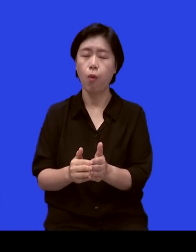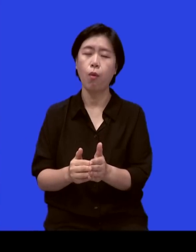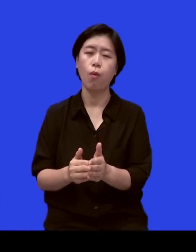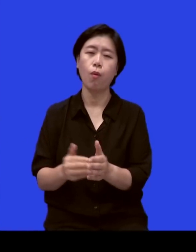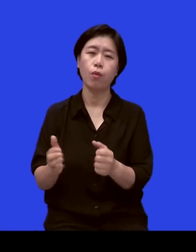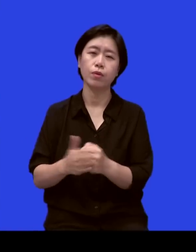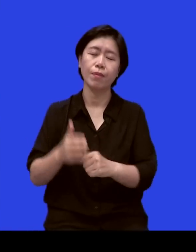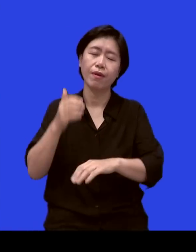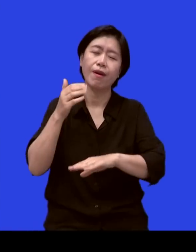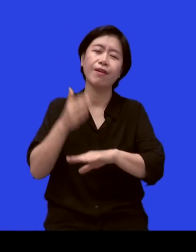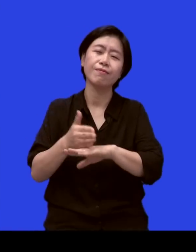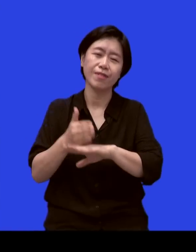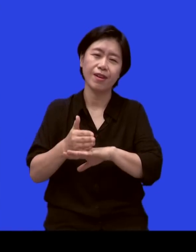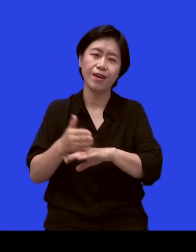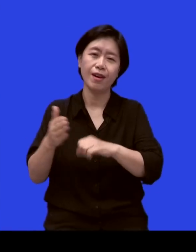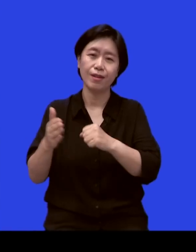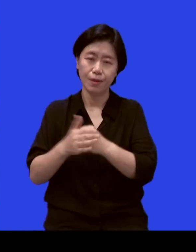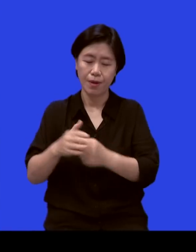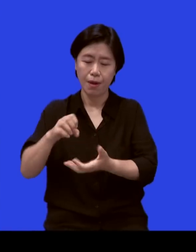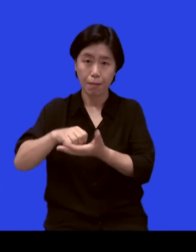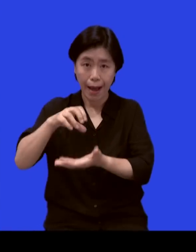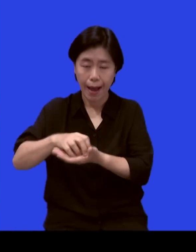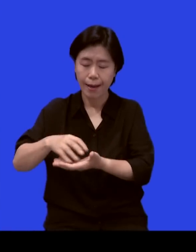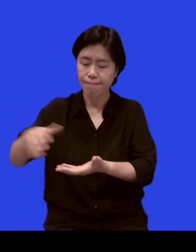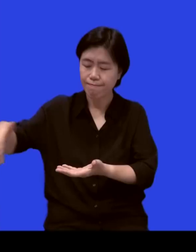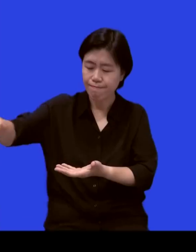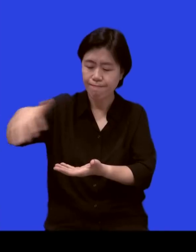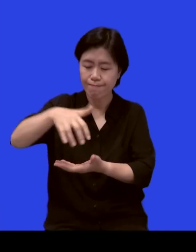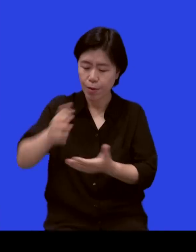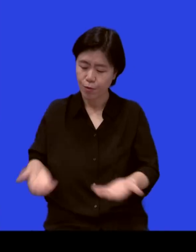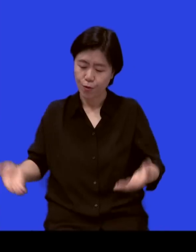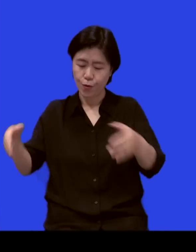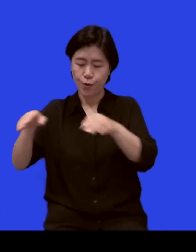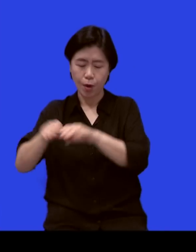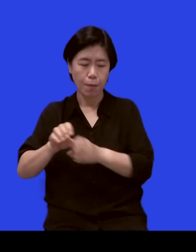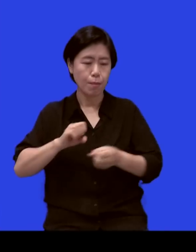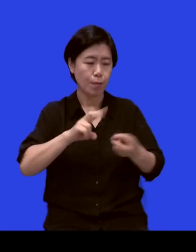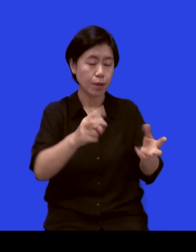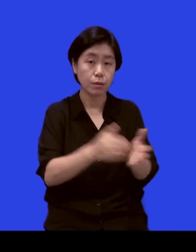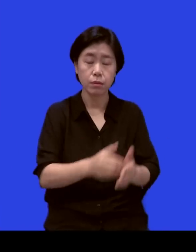감사해서 저한테 빵을 보내셨어요? 네, 보냈다는 겁니다. 그래서 제가 그때